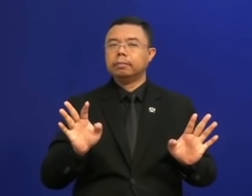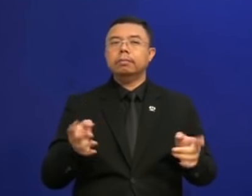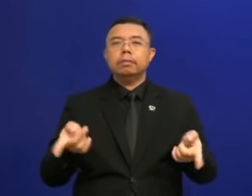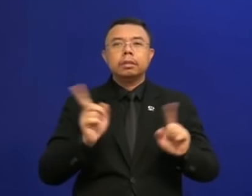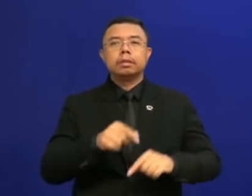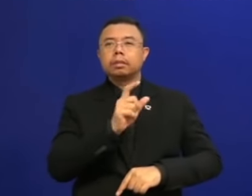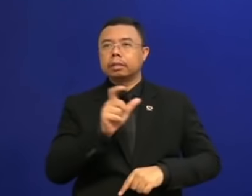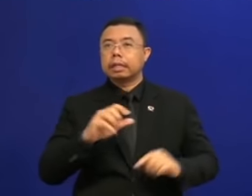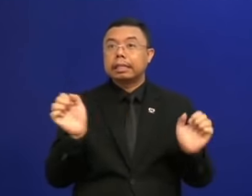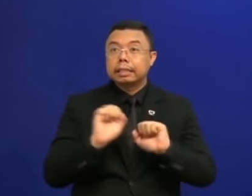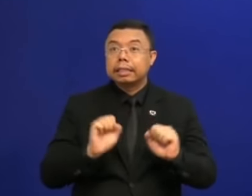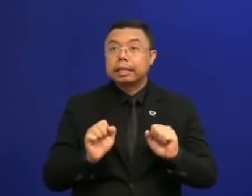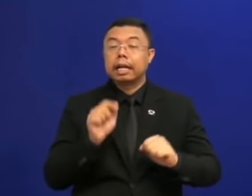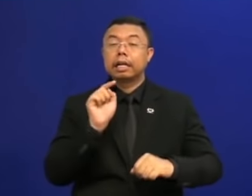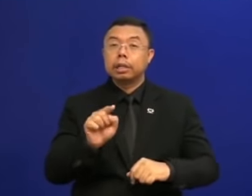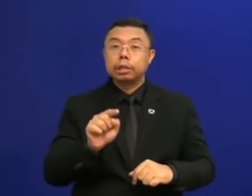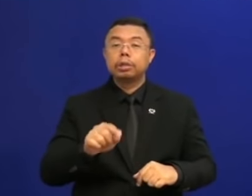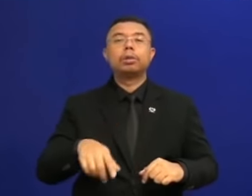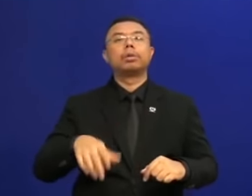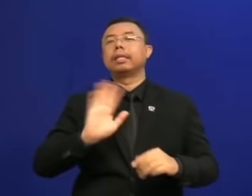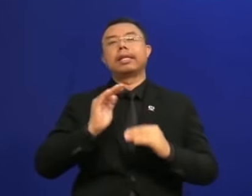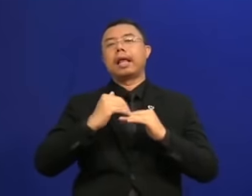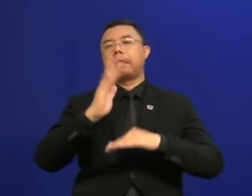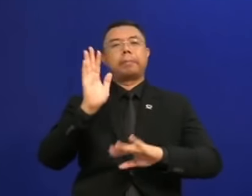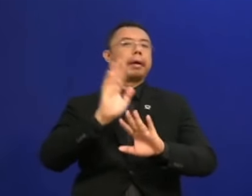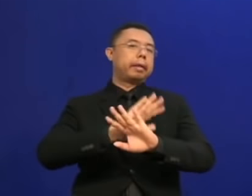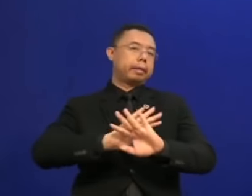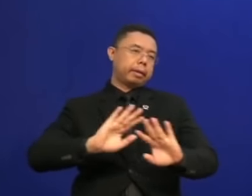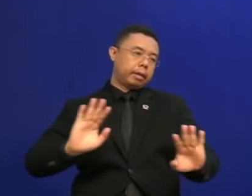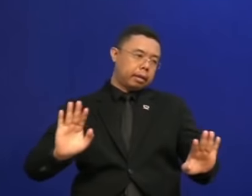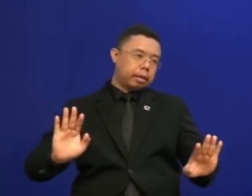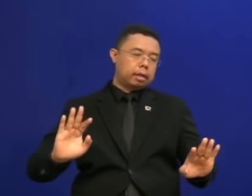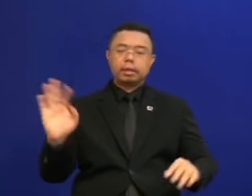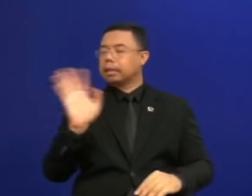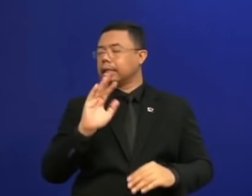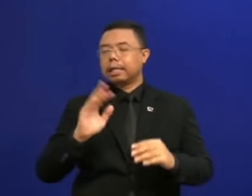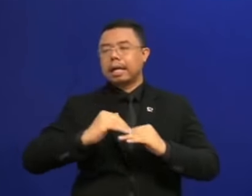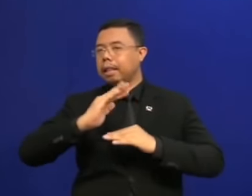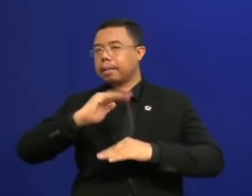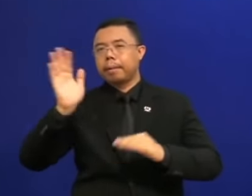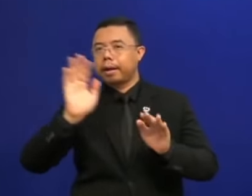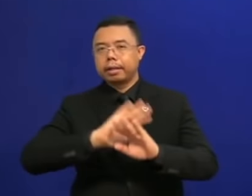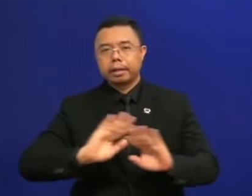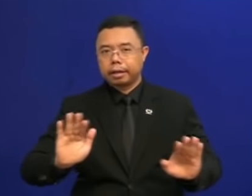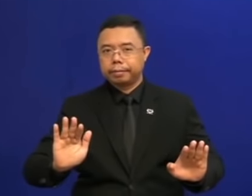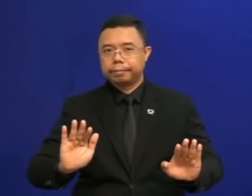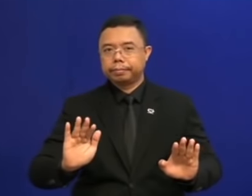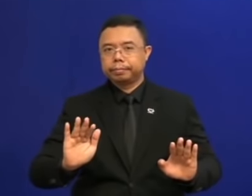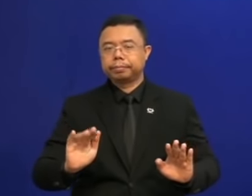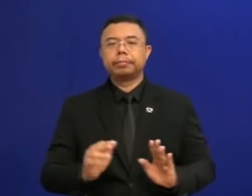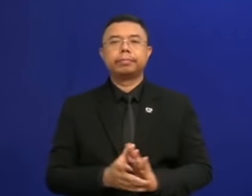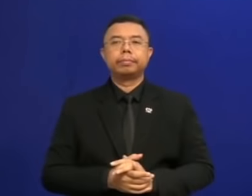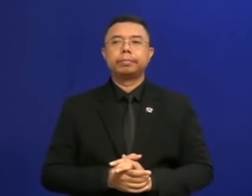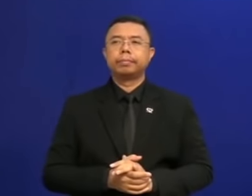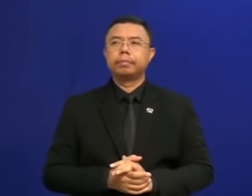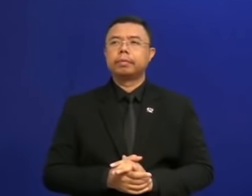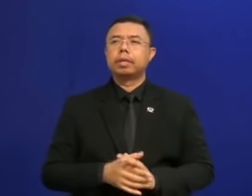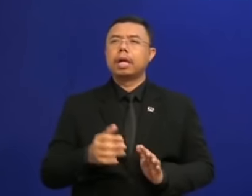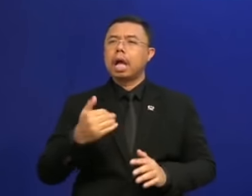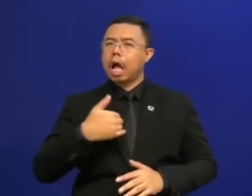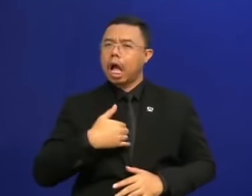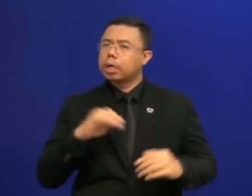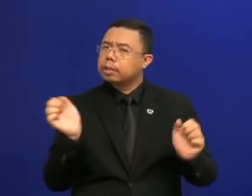Jadi kata segera itu memang tidak lebay, tidak berlebihan, saudara.